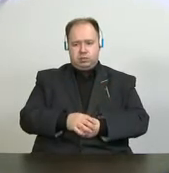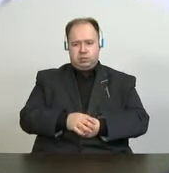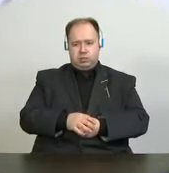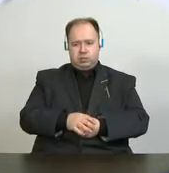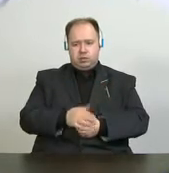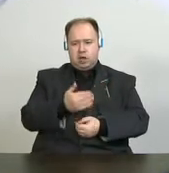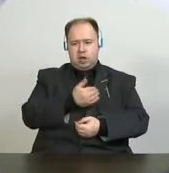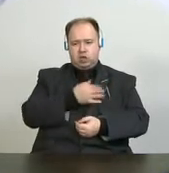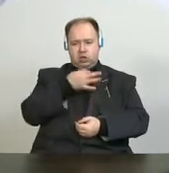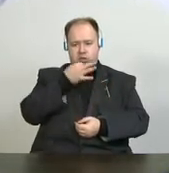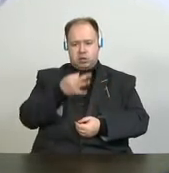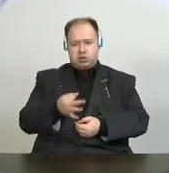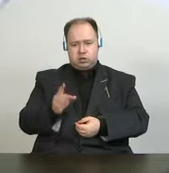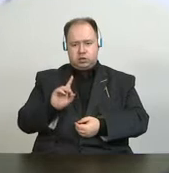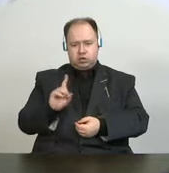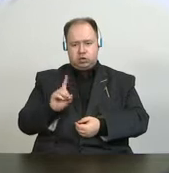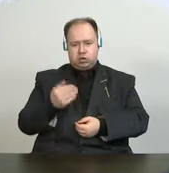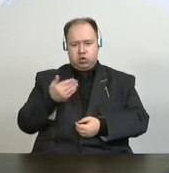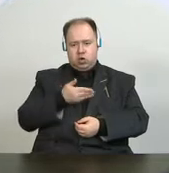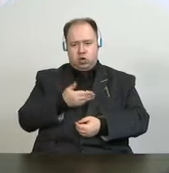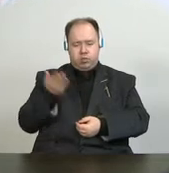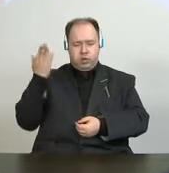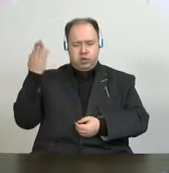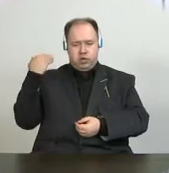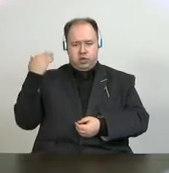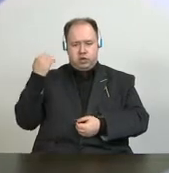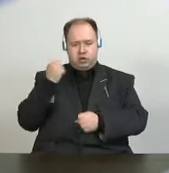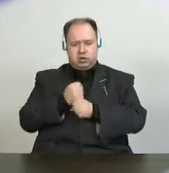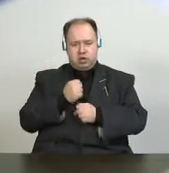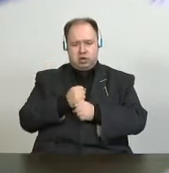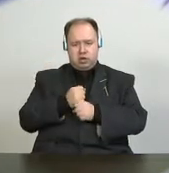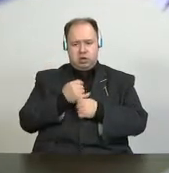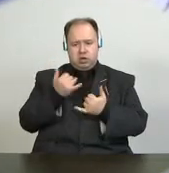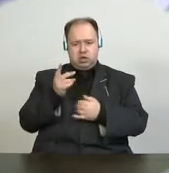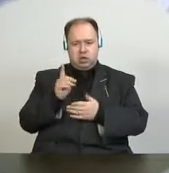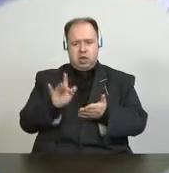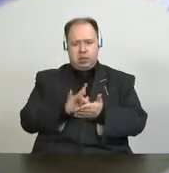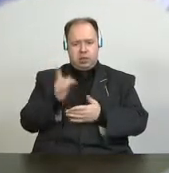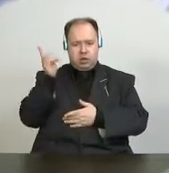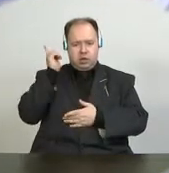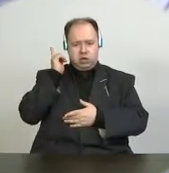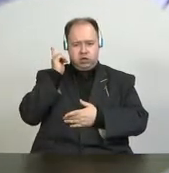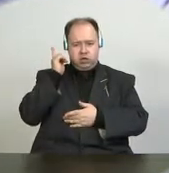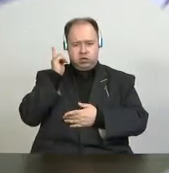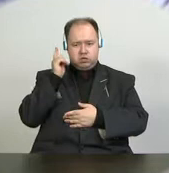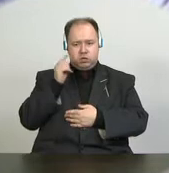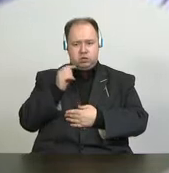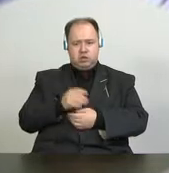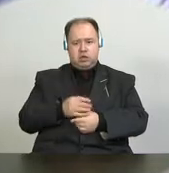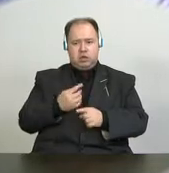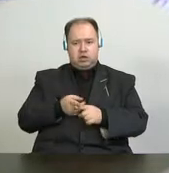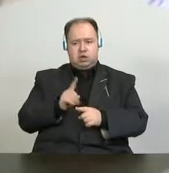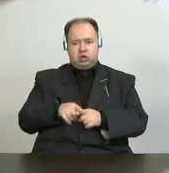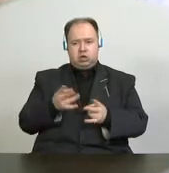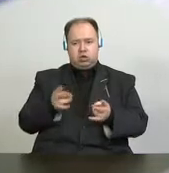хотелось бы сказать что мы недавно запустили версию как раз для мобильных телефонов для запуска которой требуется очень